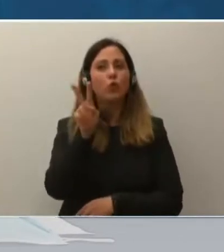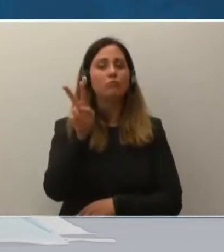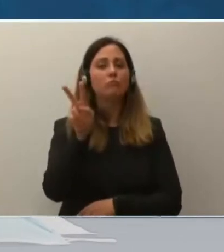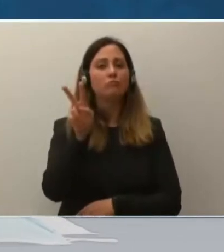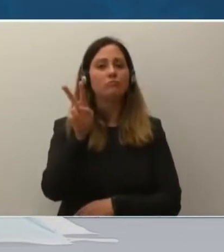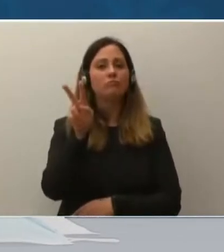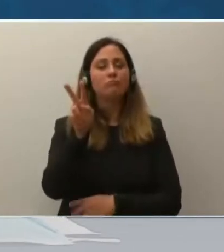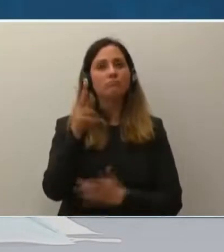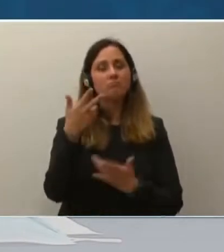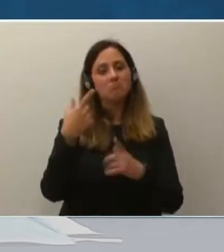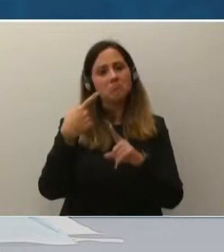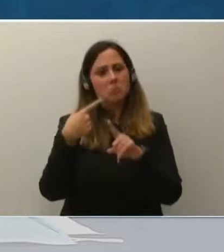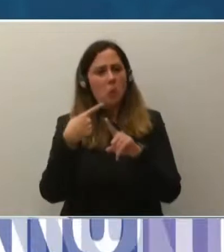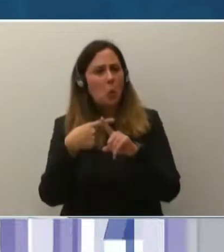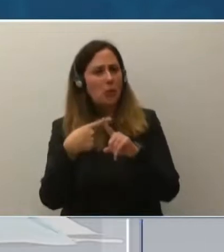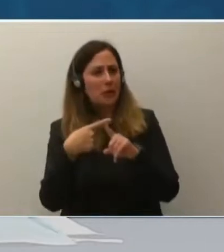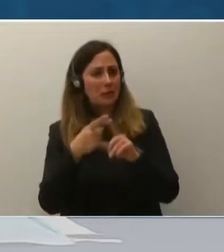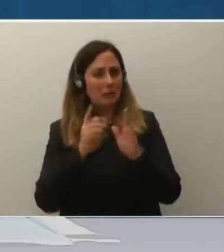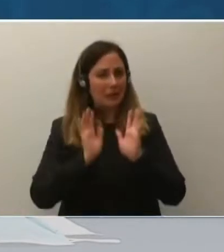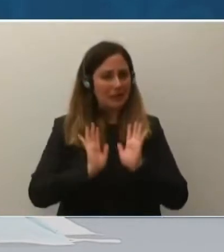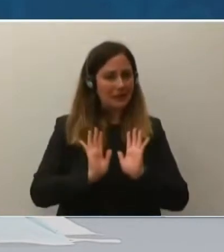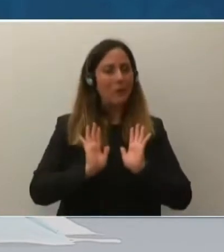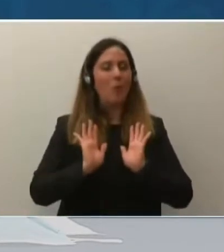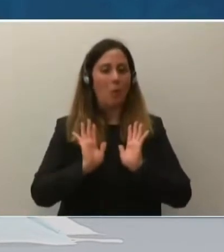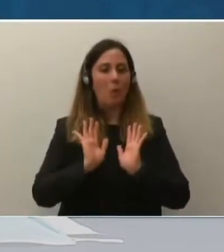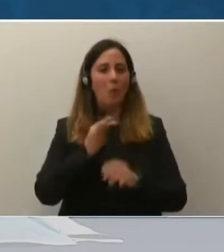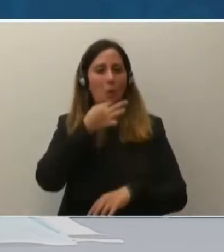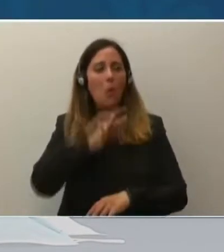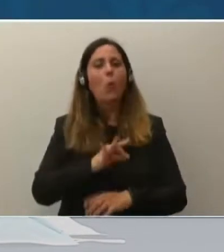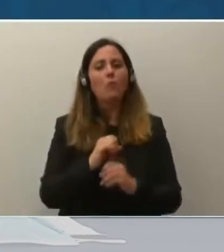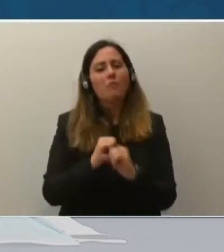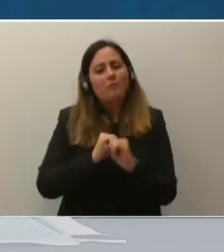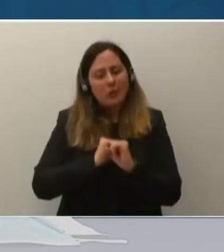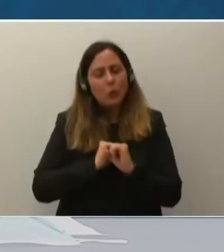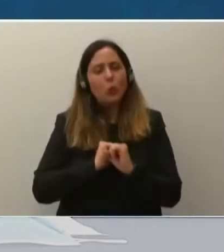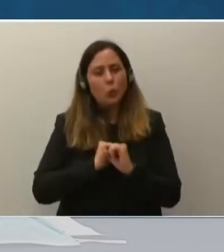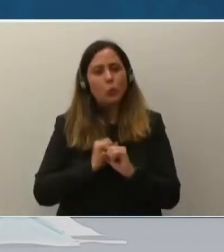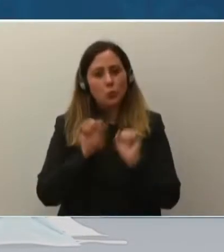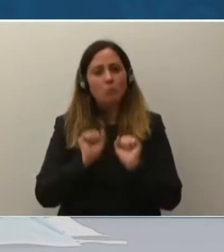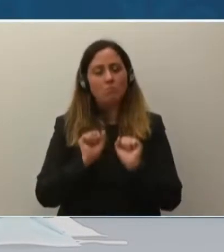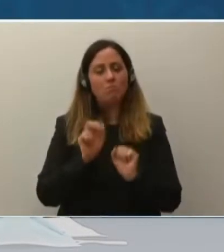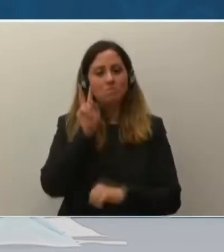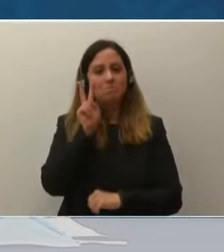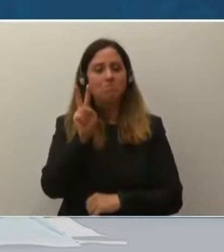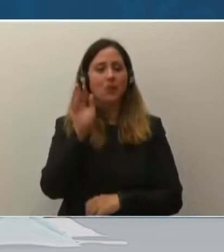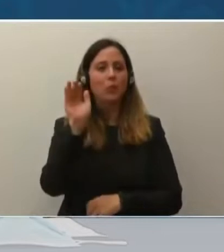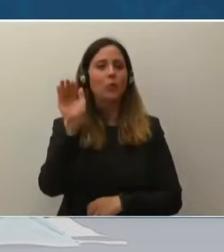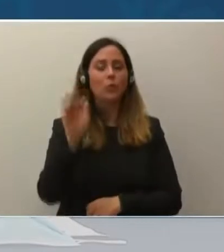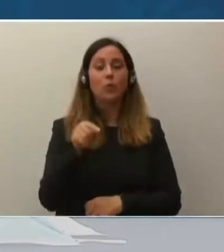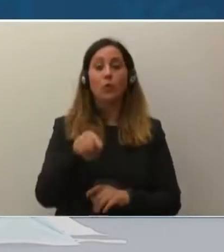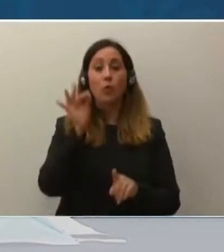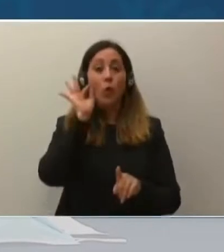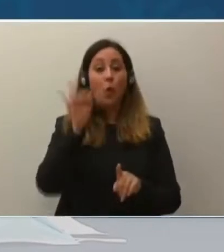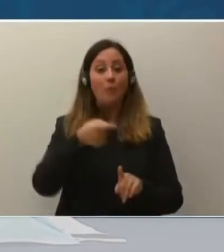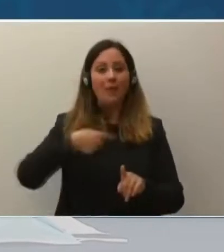stavolta però si parla di una certificazione un pass cartaceo digitale che consentirà agli spostamenti anche tra regioni arancioni o